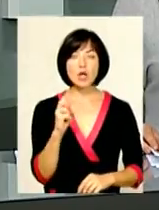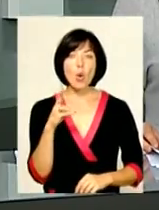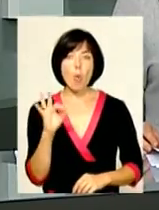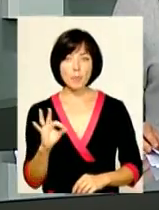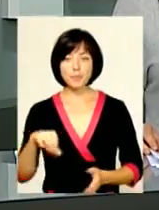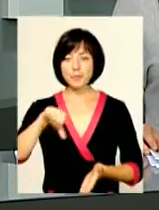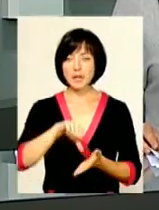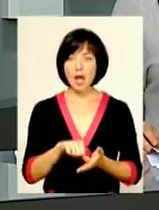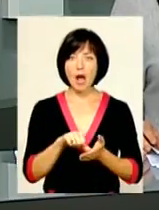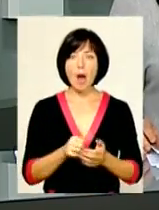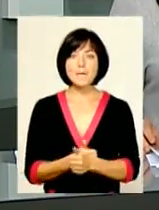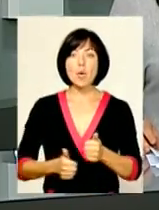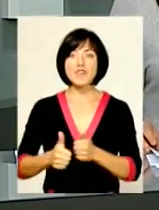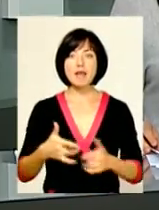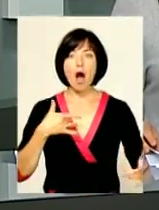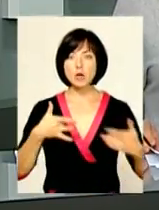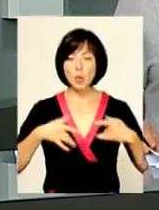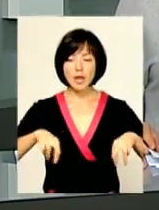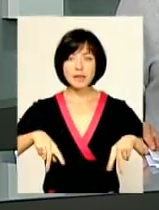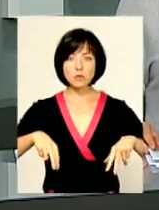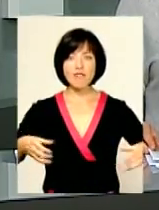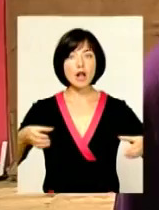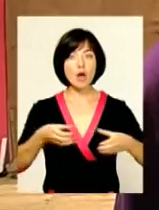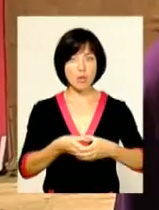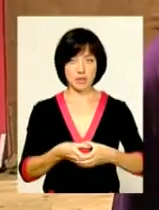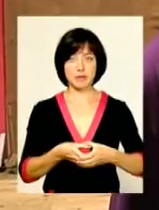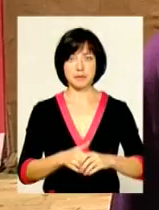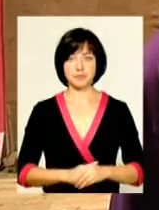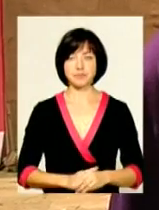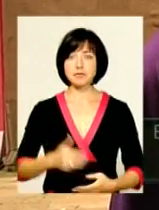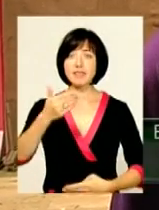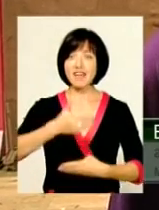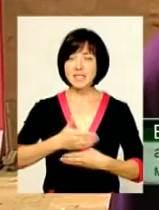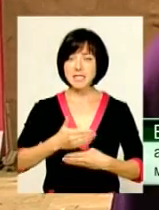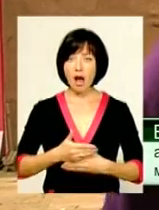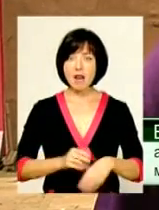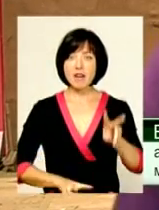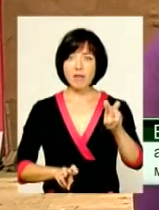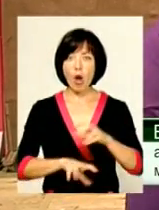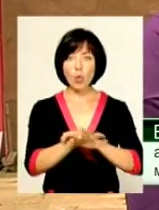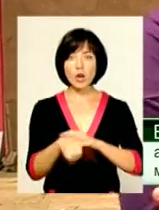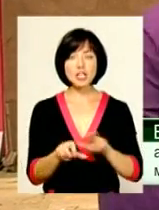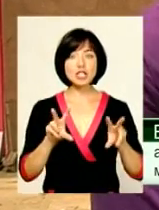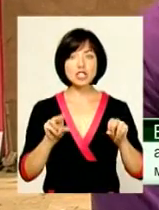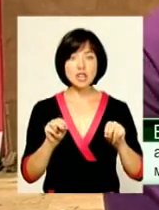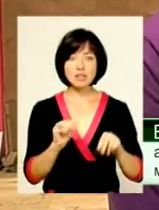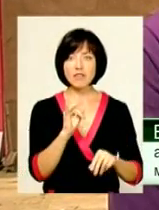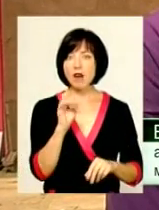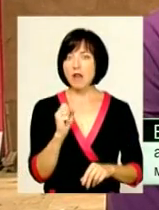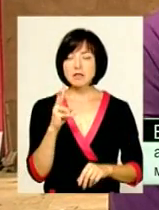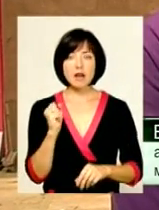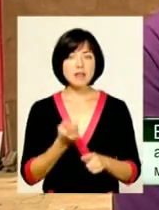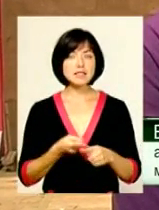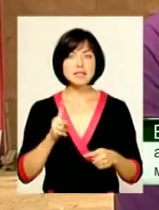ній візьмуть провідні актори та танцювальний колектив. Вистава «Украдене щастя» Івана Франка – це взагалі